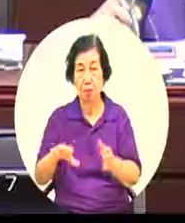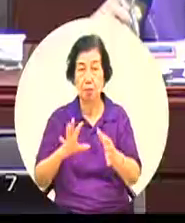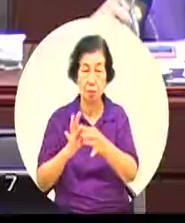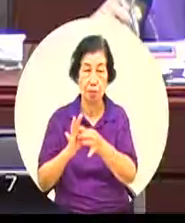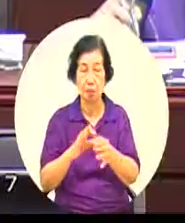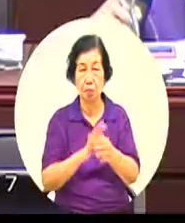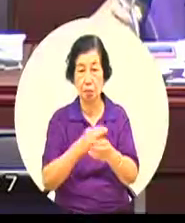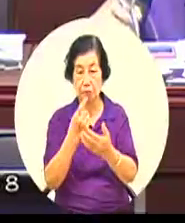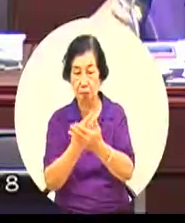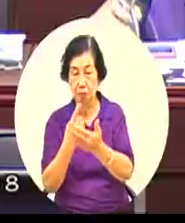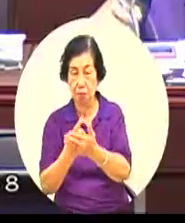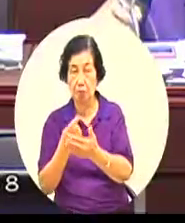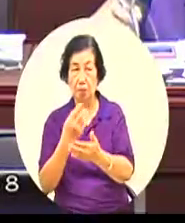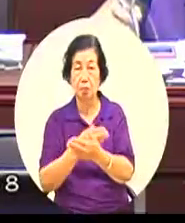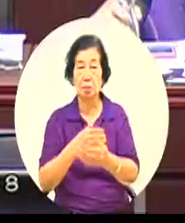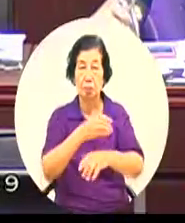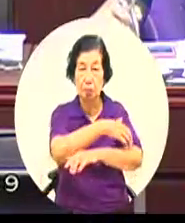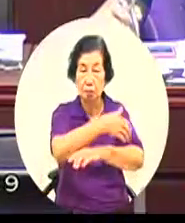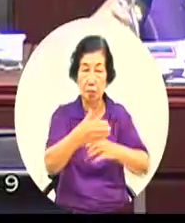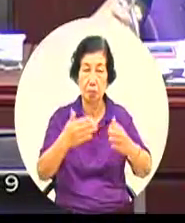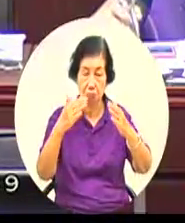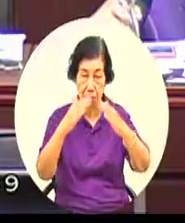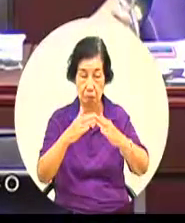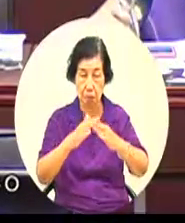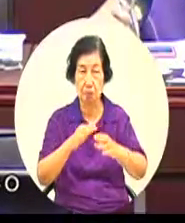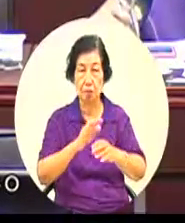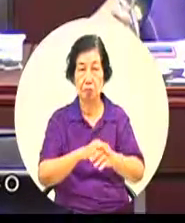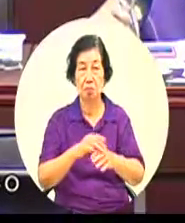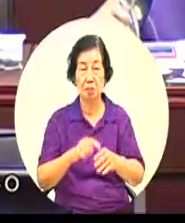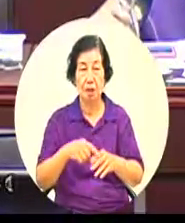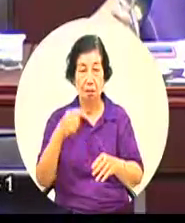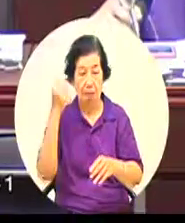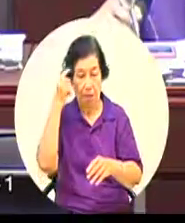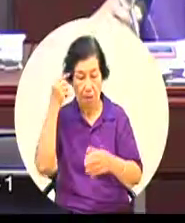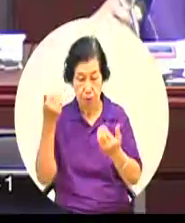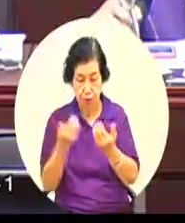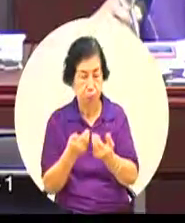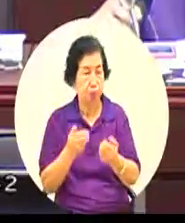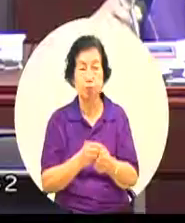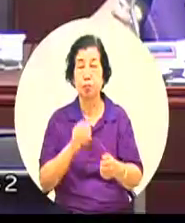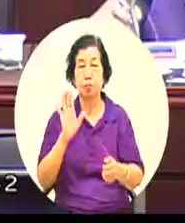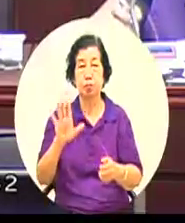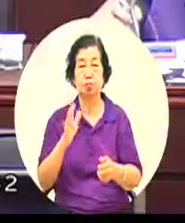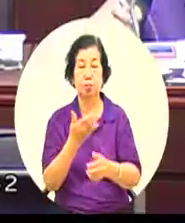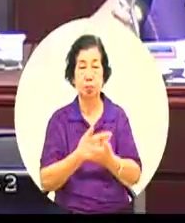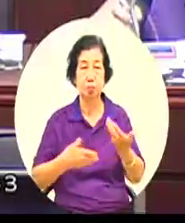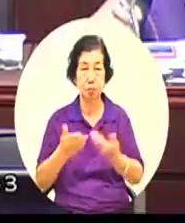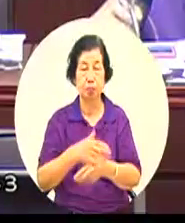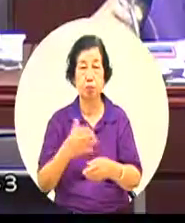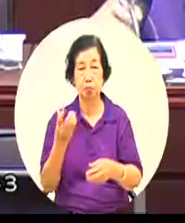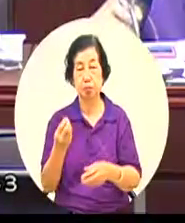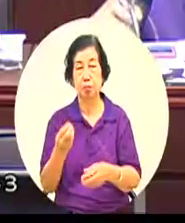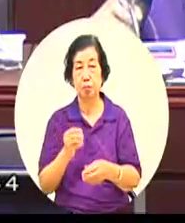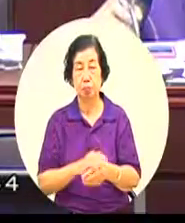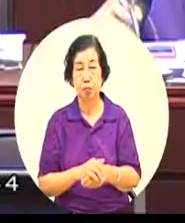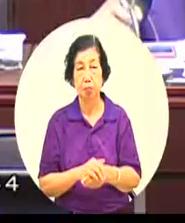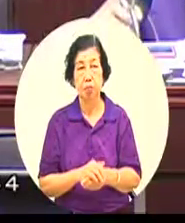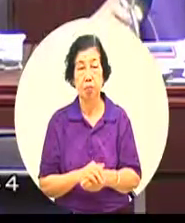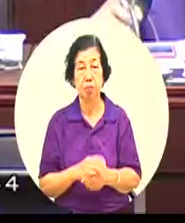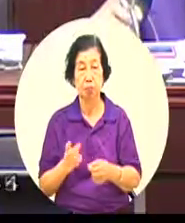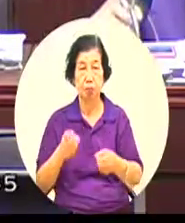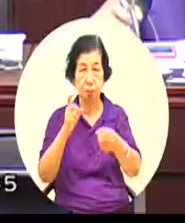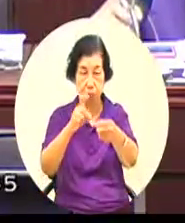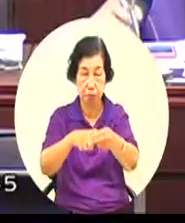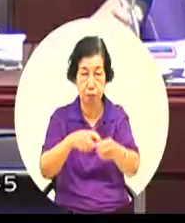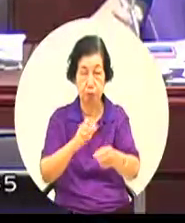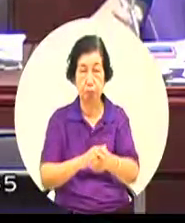对于小校的裁并，你常常看到很多反弹这没有沟通好，那另外有几个指标都是这个区域